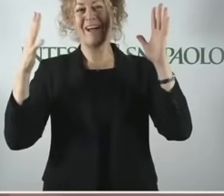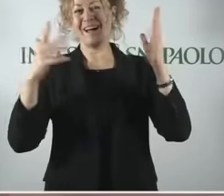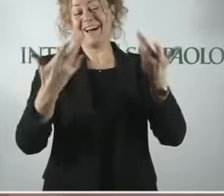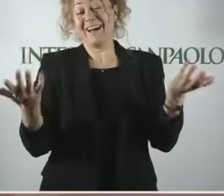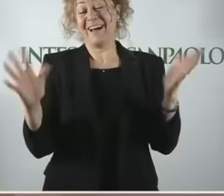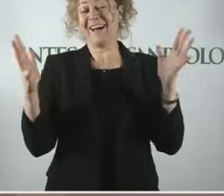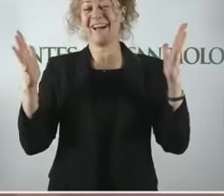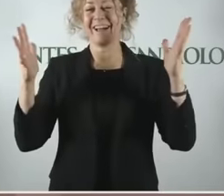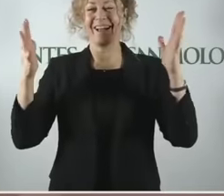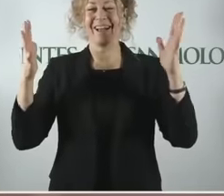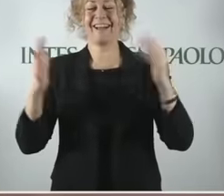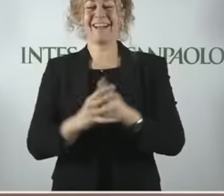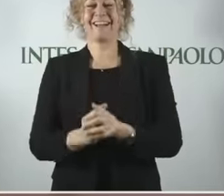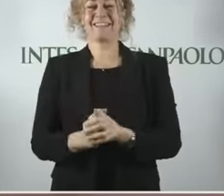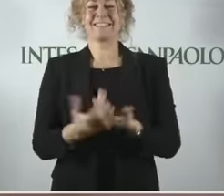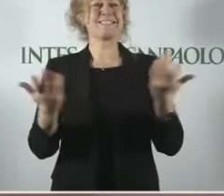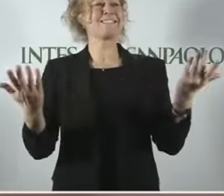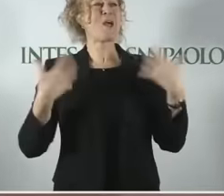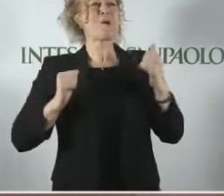Grazie Permettetemi